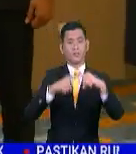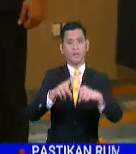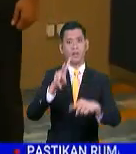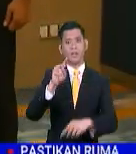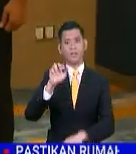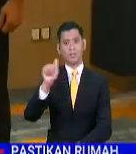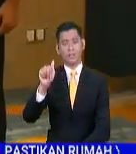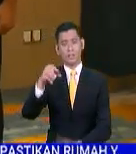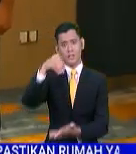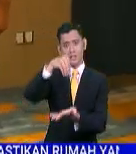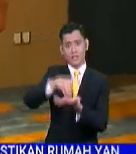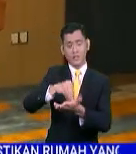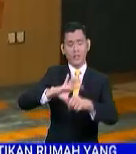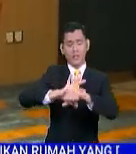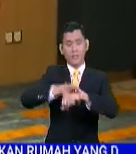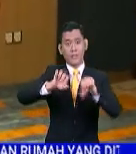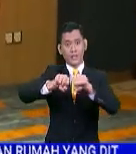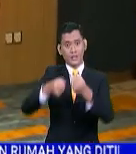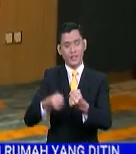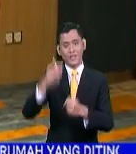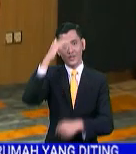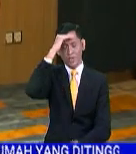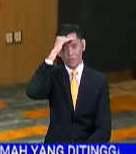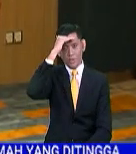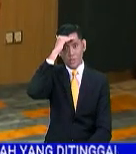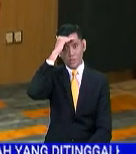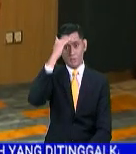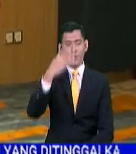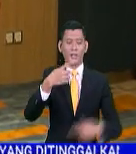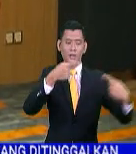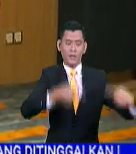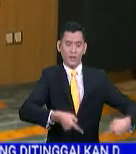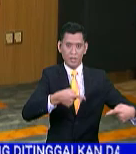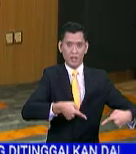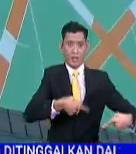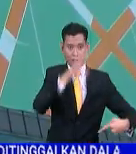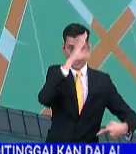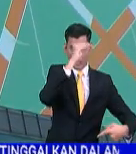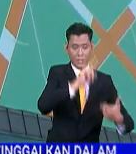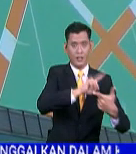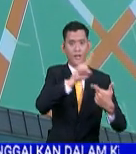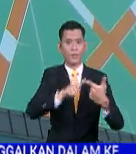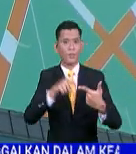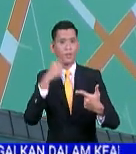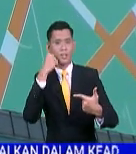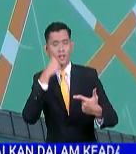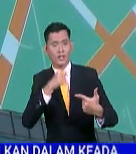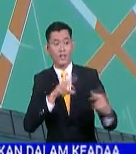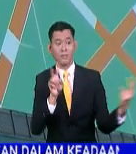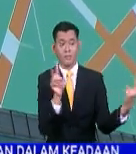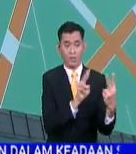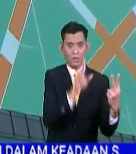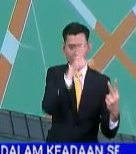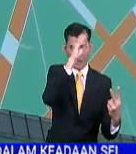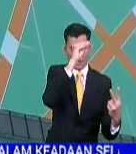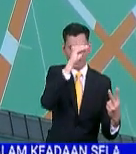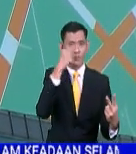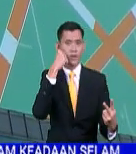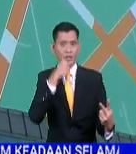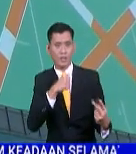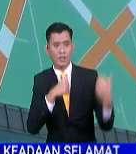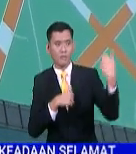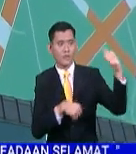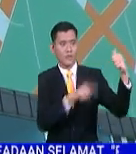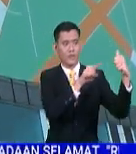Gelang Patah Johor Bahru melibatkan acara perseorangan lelaki dan wanita serta beregu lelaki dan wanita pada 10